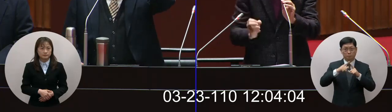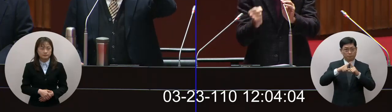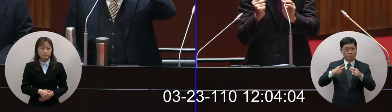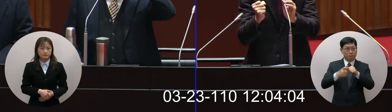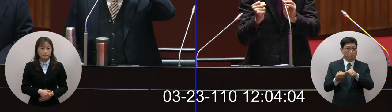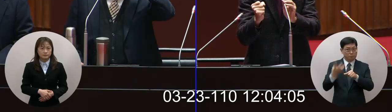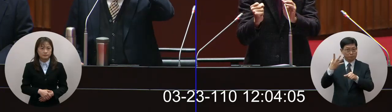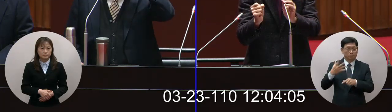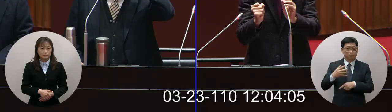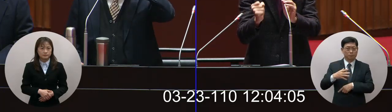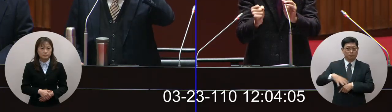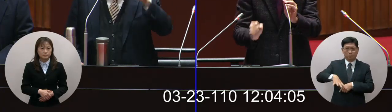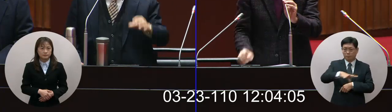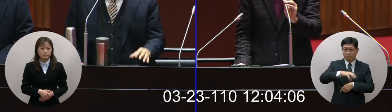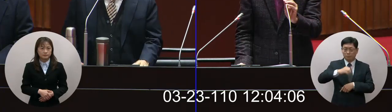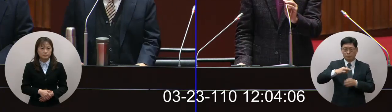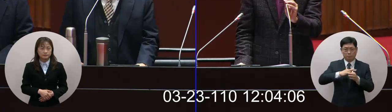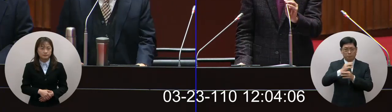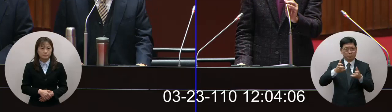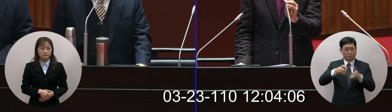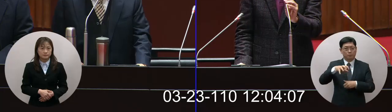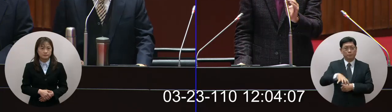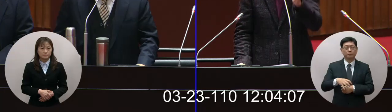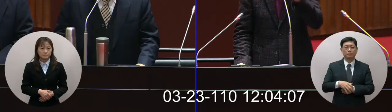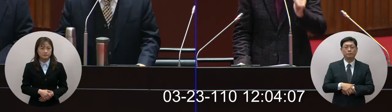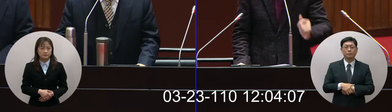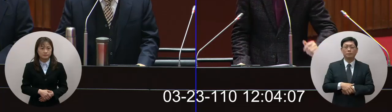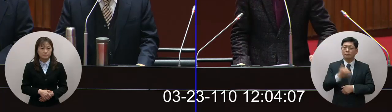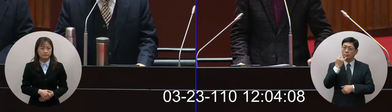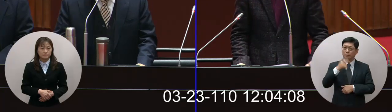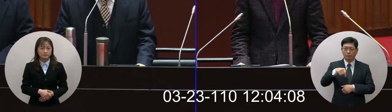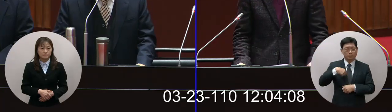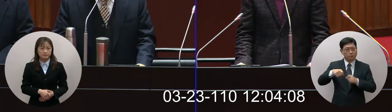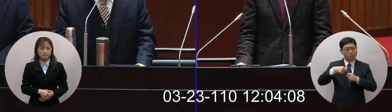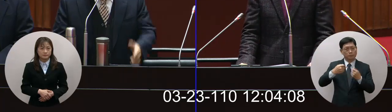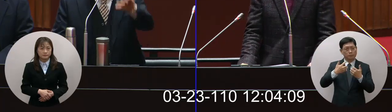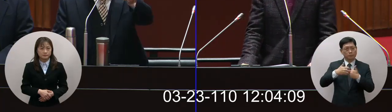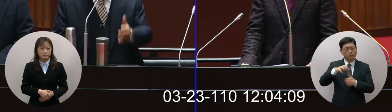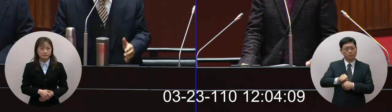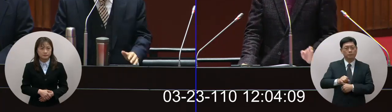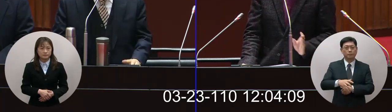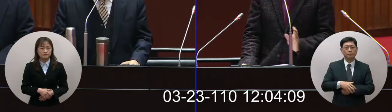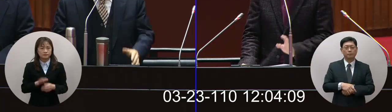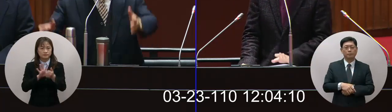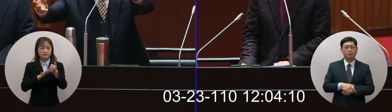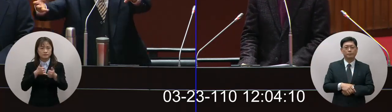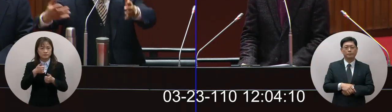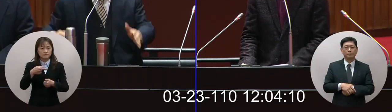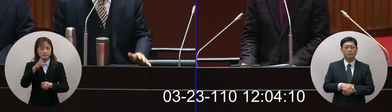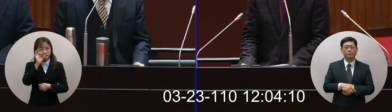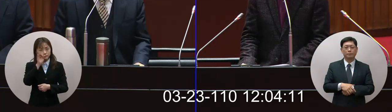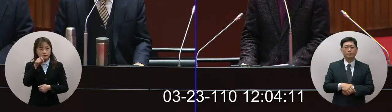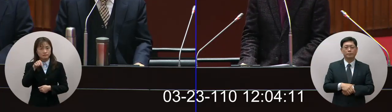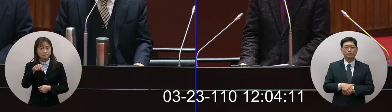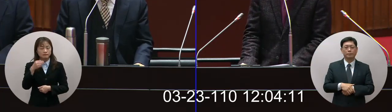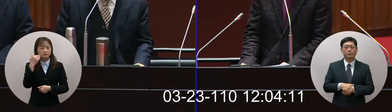华的一个经济重镇，是不是有这样的机会？ 所以委员，你看，如果被